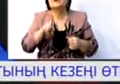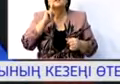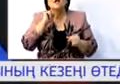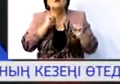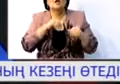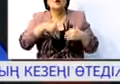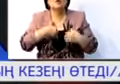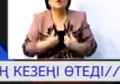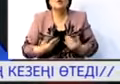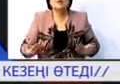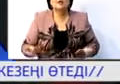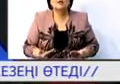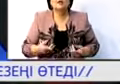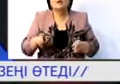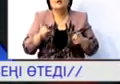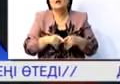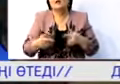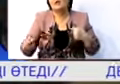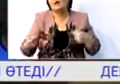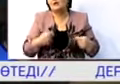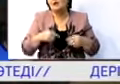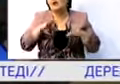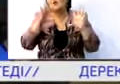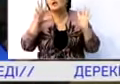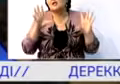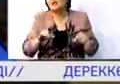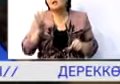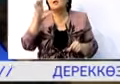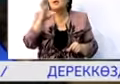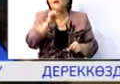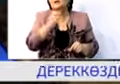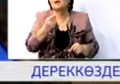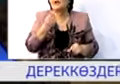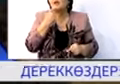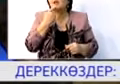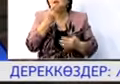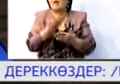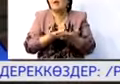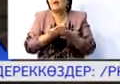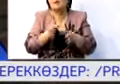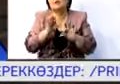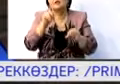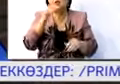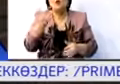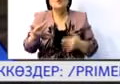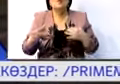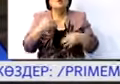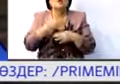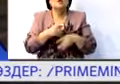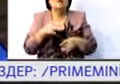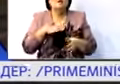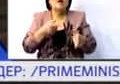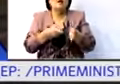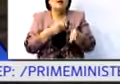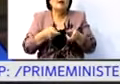жастардың мұңлы тағдырын, жазықсыз жанның жапа шегуін, жалпы кеңестік кезеңнің ашық ақиқатын жеткізе білді. Бұл спектакльмен біз Қарағандыға